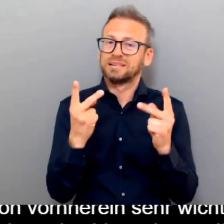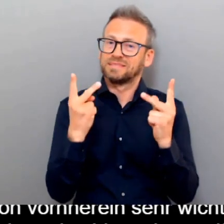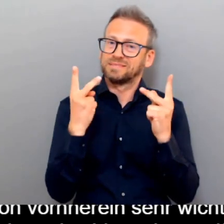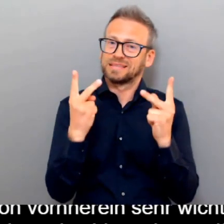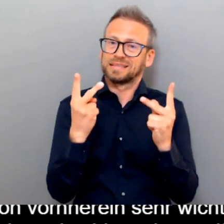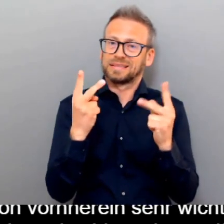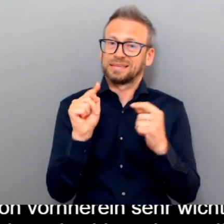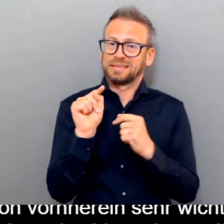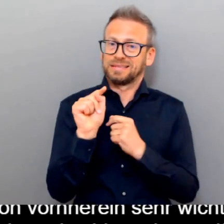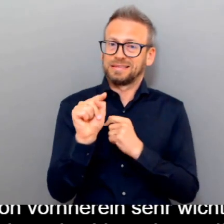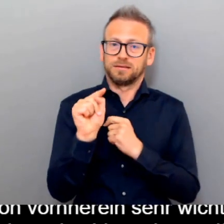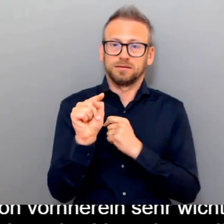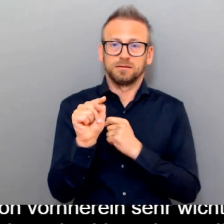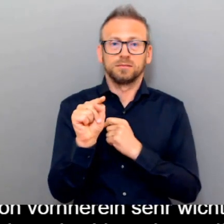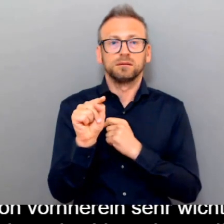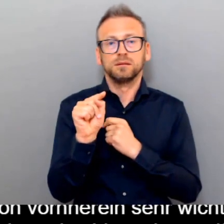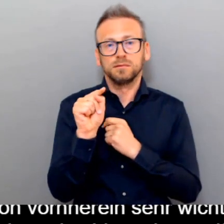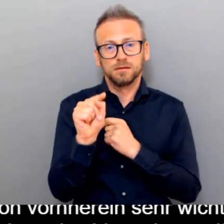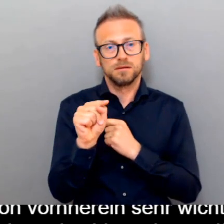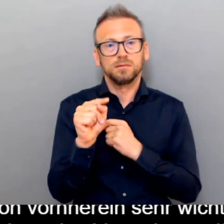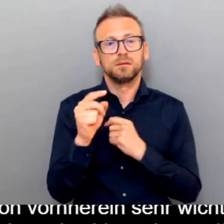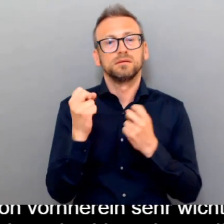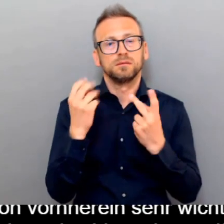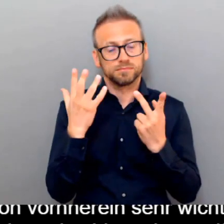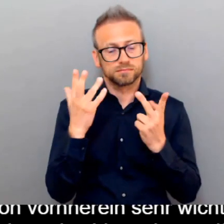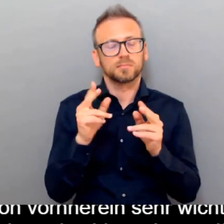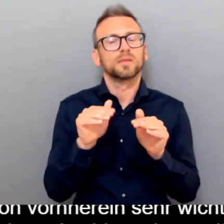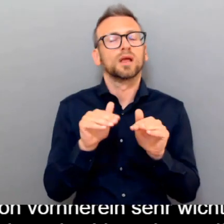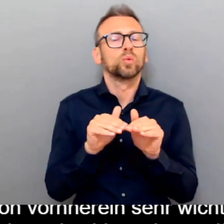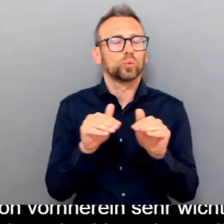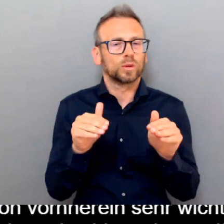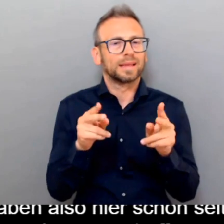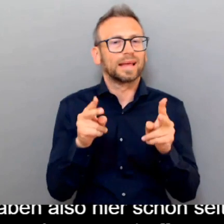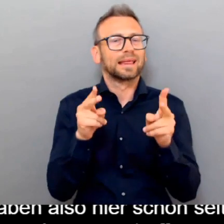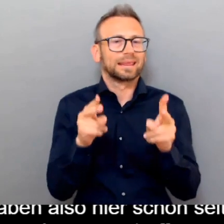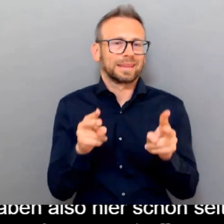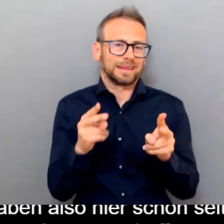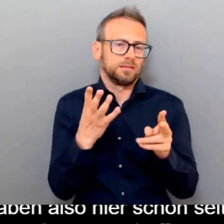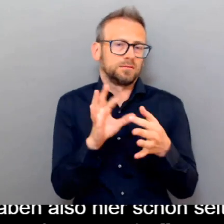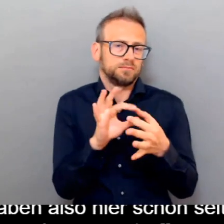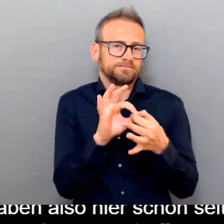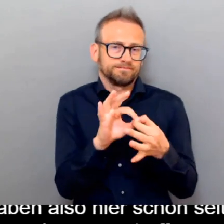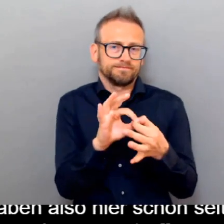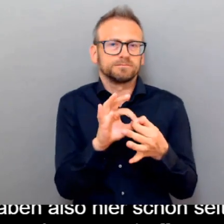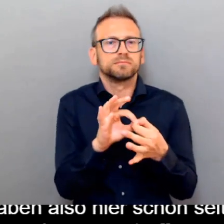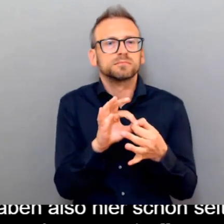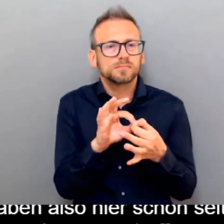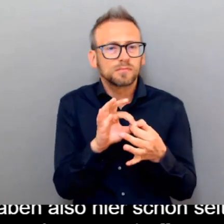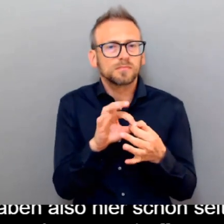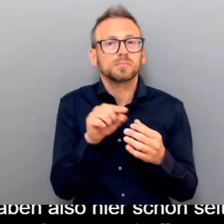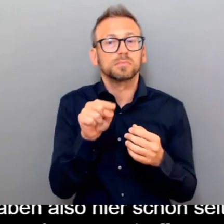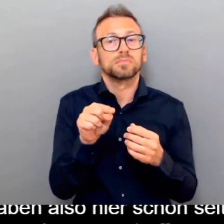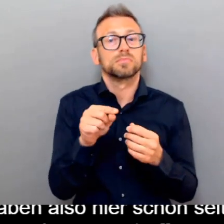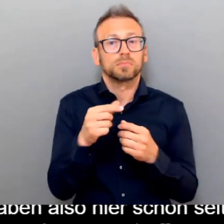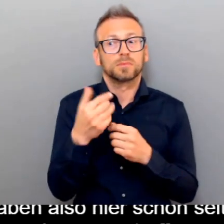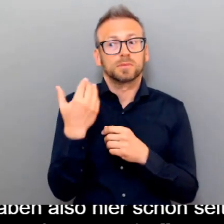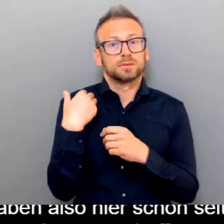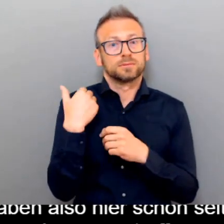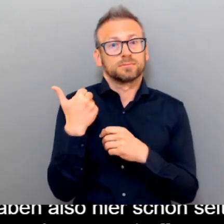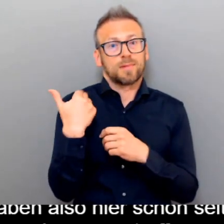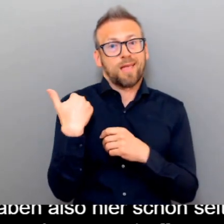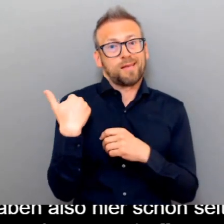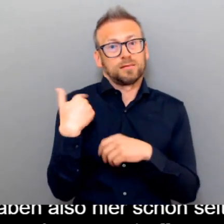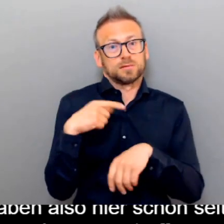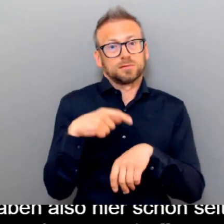der Veranstaltung, eben die 50 Personen und die Dauer, nicht länger als eine Stunde. Und wir haben eben jetzt festgestellt,